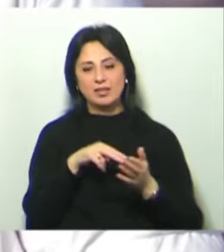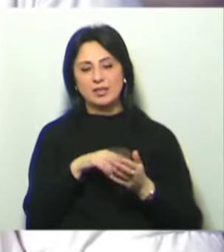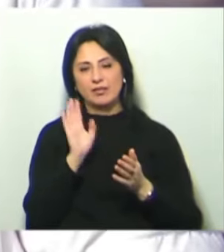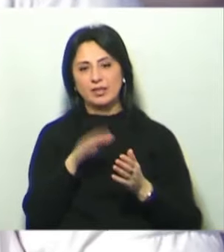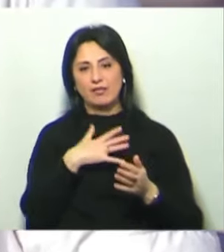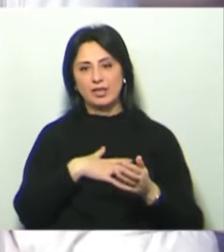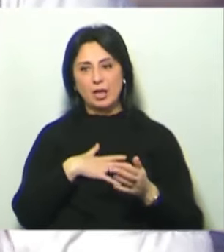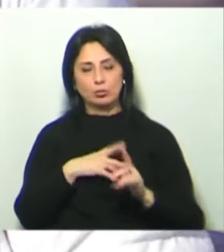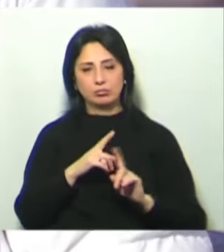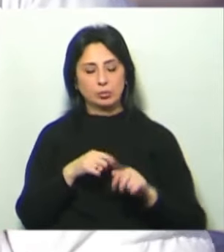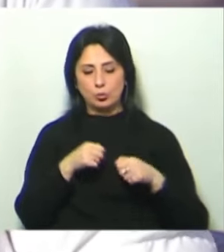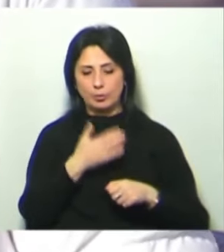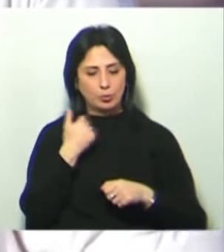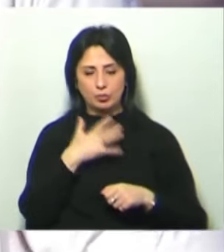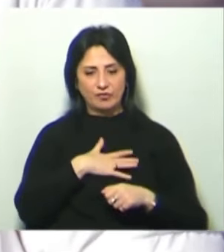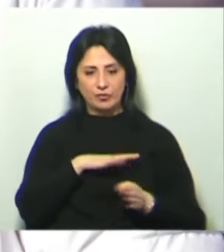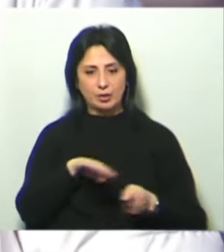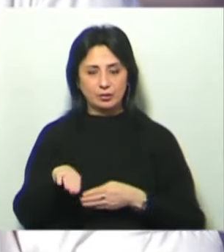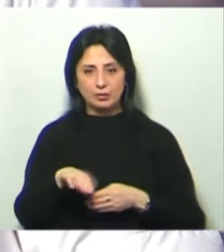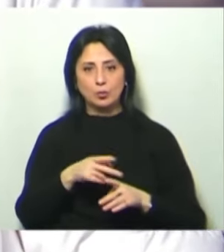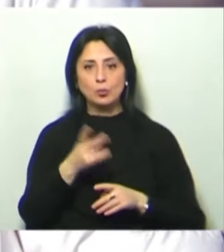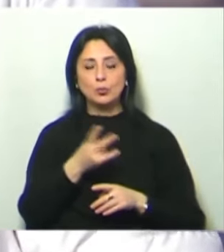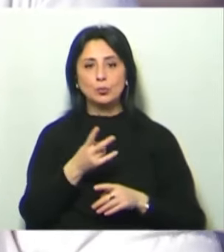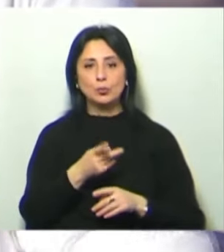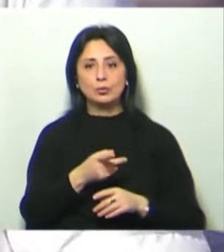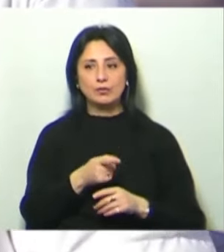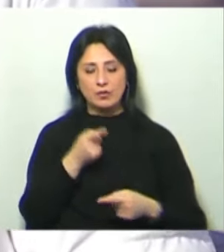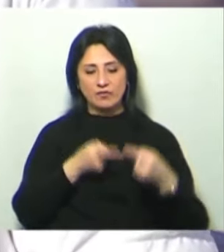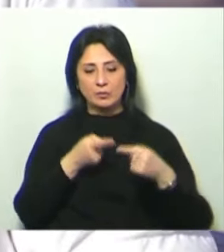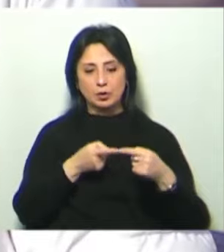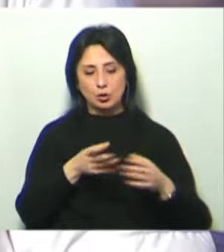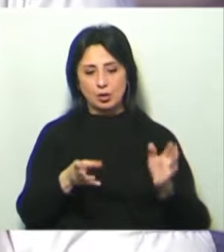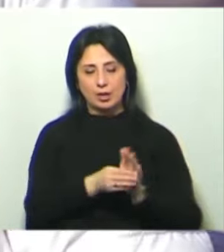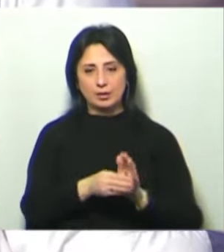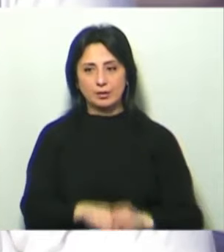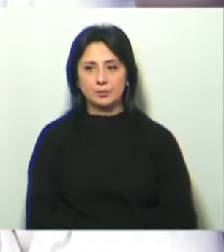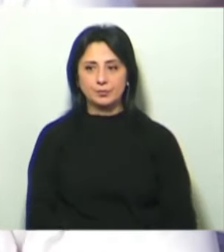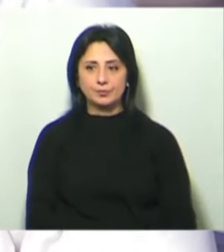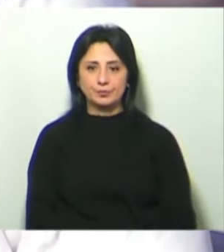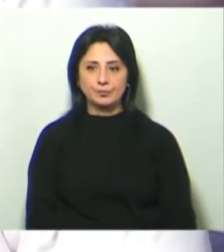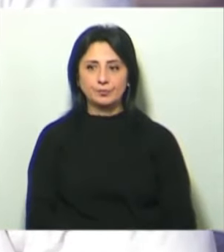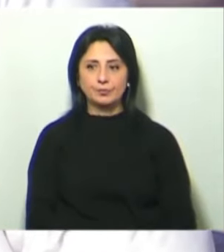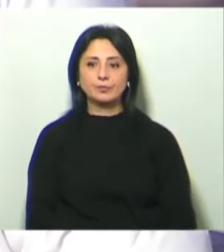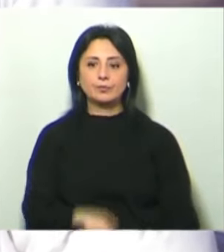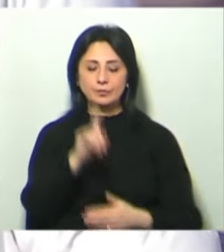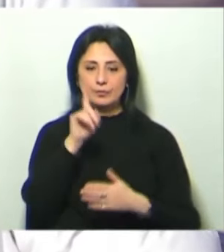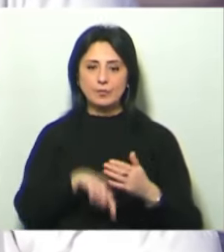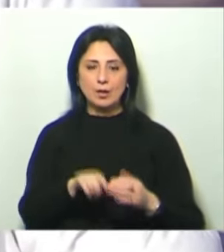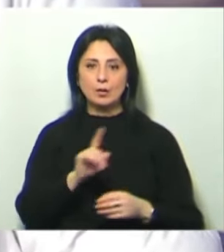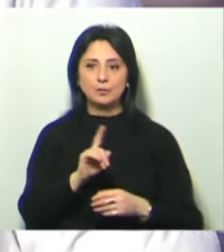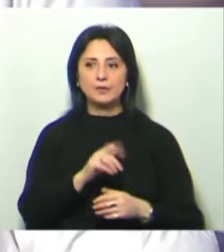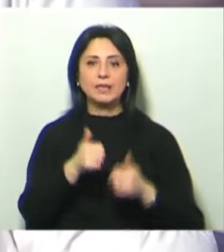და ვიდარდო? არავითარ შემთხვევაში უნდა ვიბრძოლო მასთან ერთად. და აი, მჯერა,